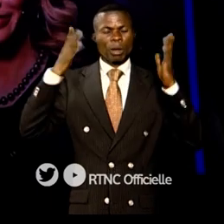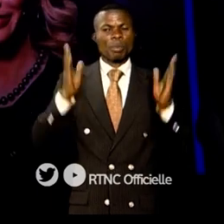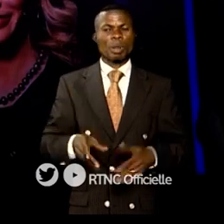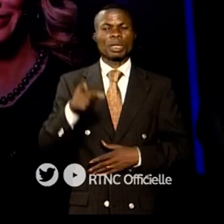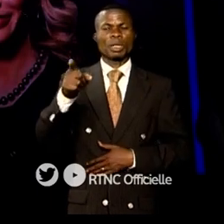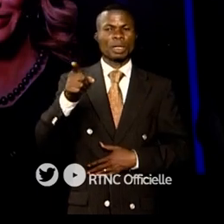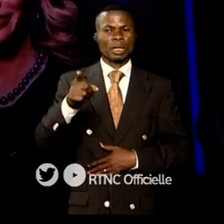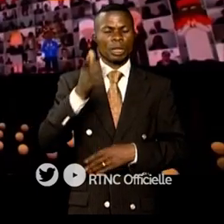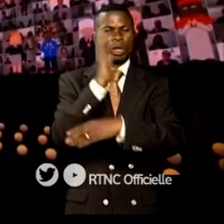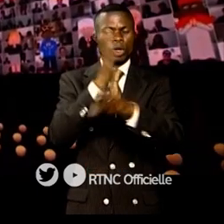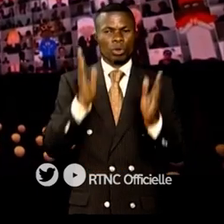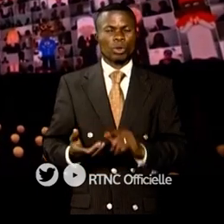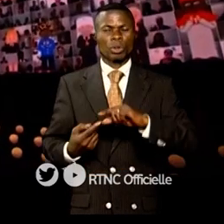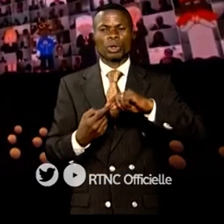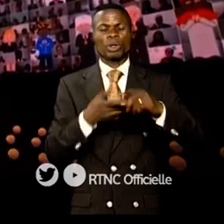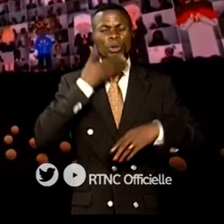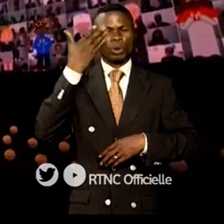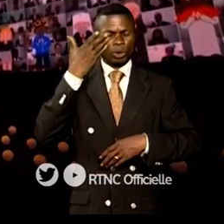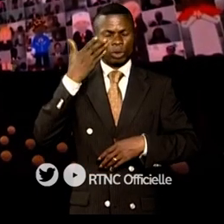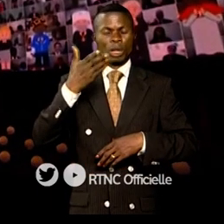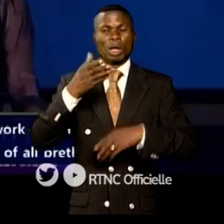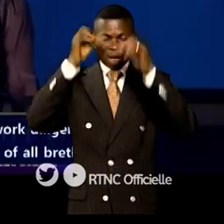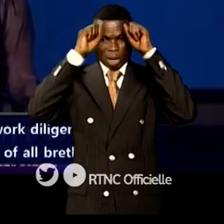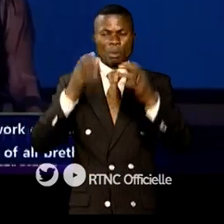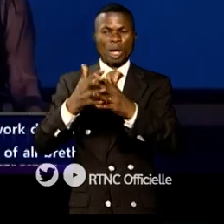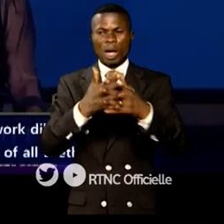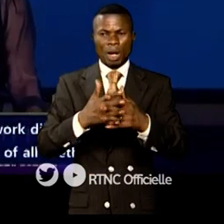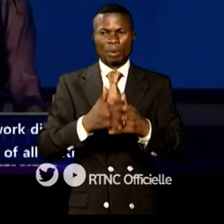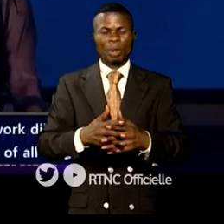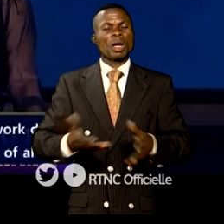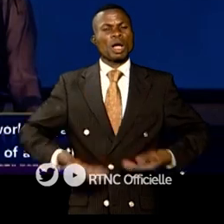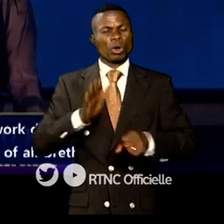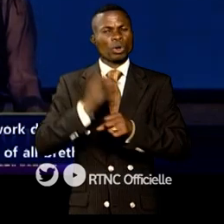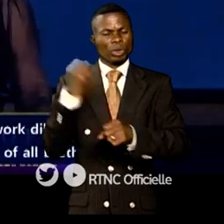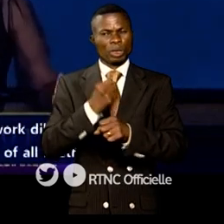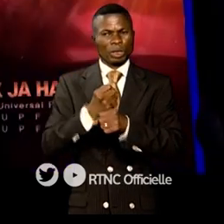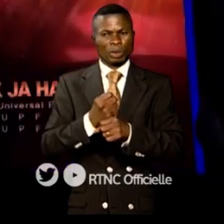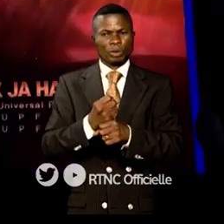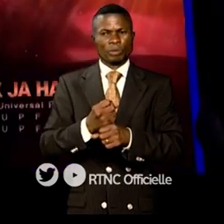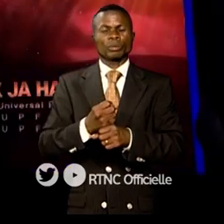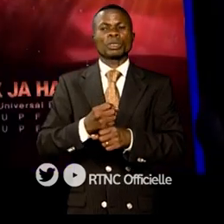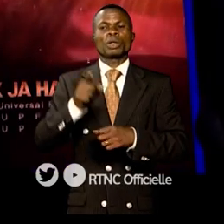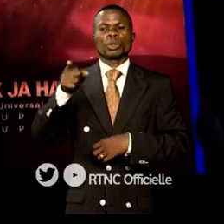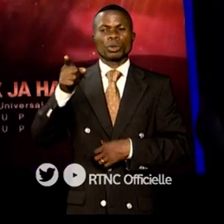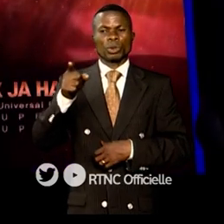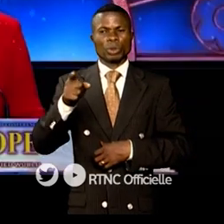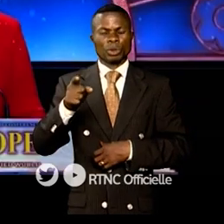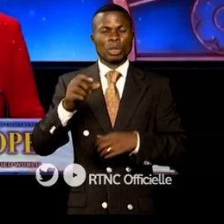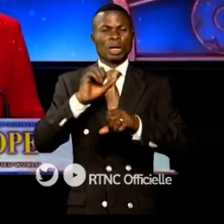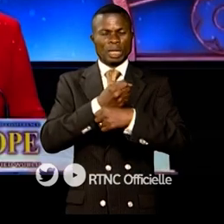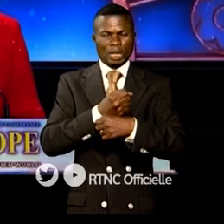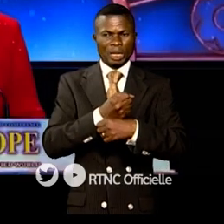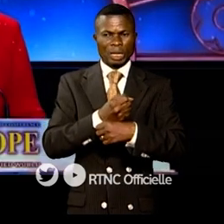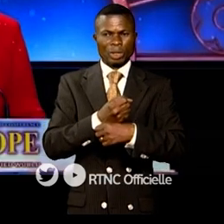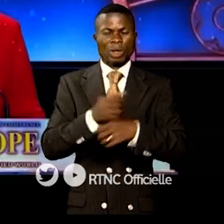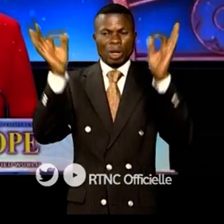White, conseiller spirituel du président Donald Trump, a salué le travail abattu par Dr. Jack Atmund, cofondatrice de